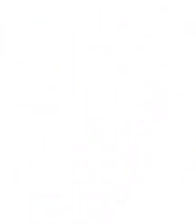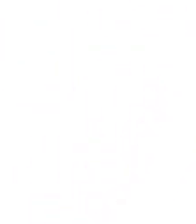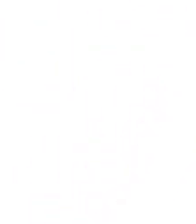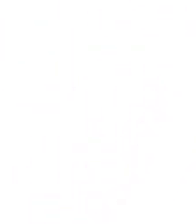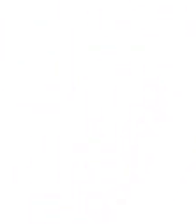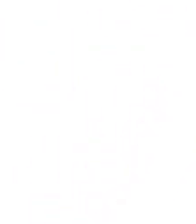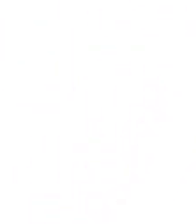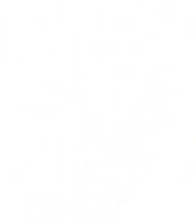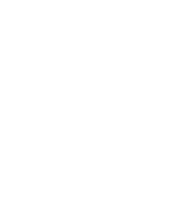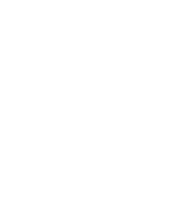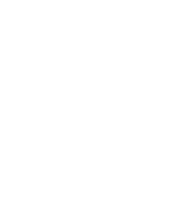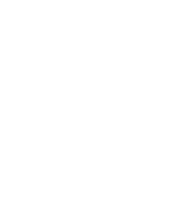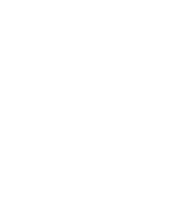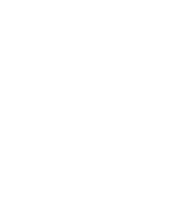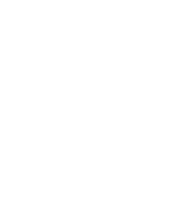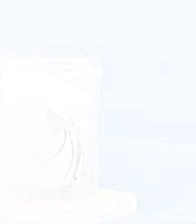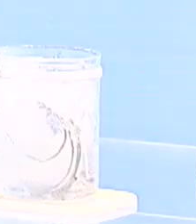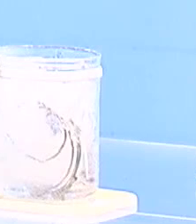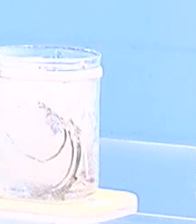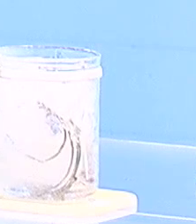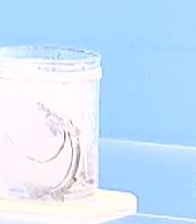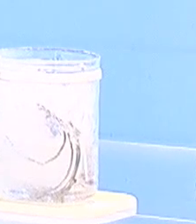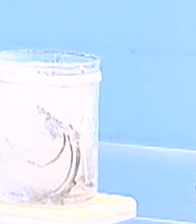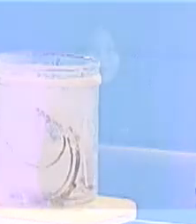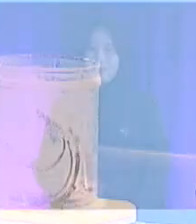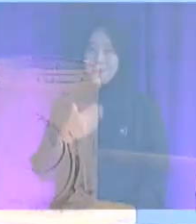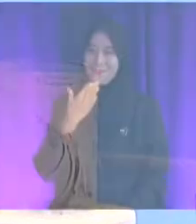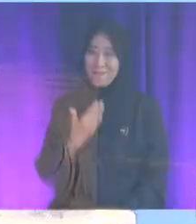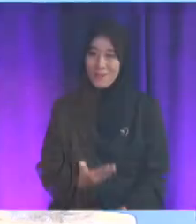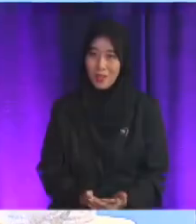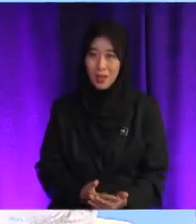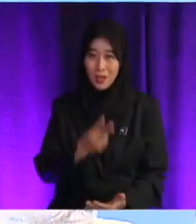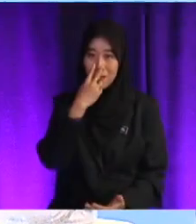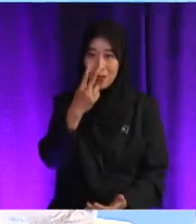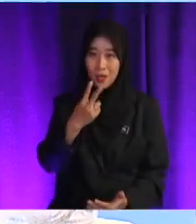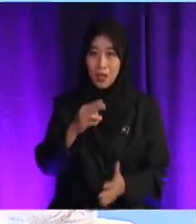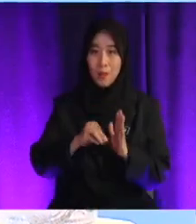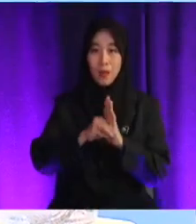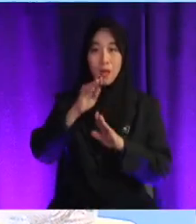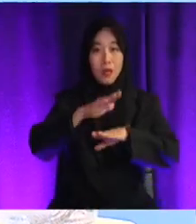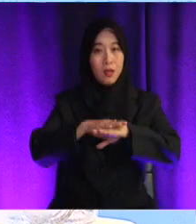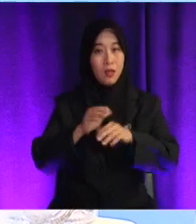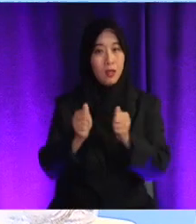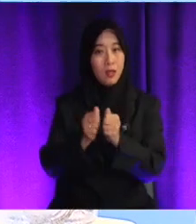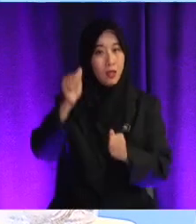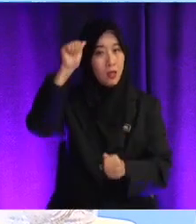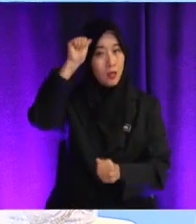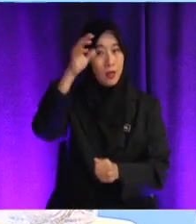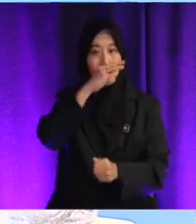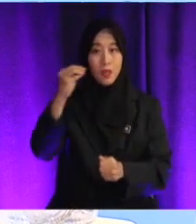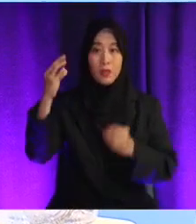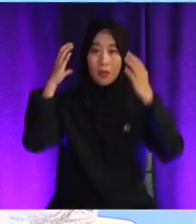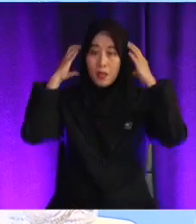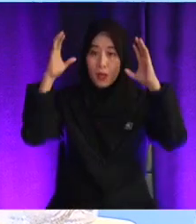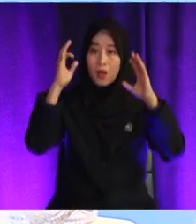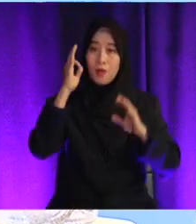Didik TV KPM. Okey, masih lagi menyaksikan Menengah Atas bersama dengan saya Akmal Nazri dan juga cikgu